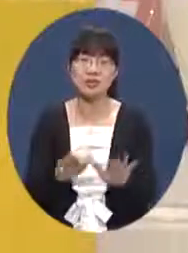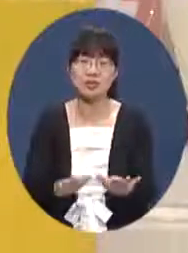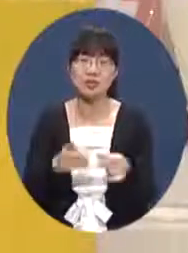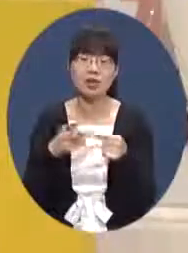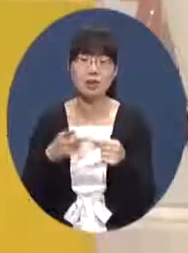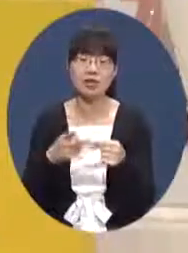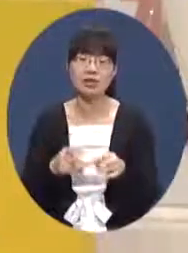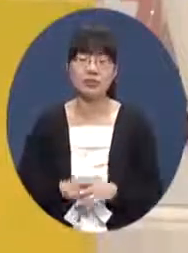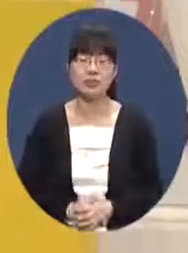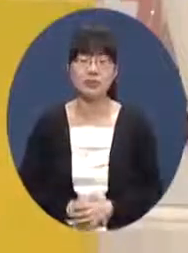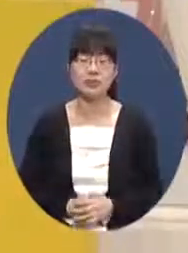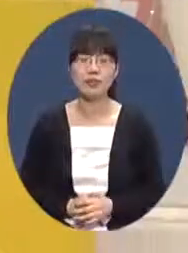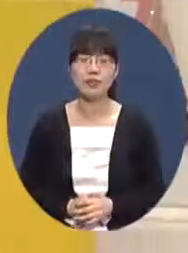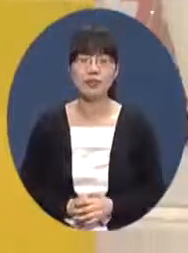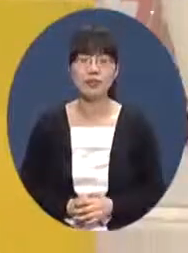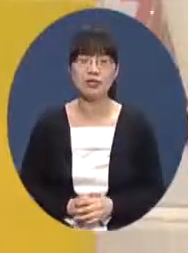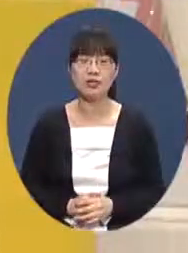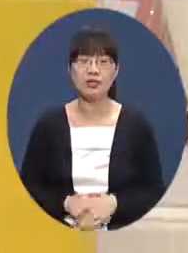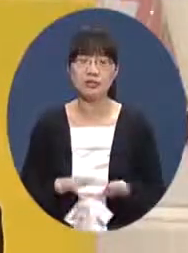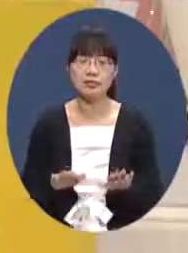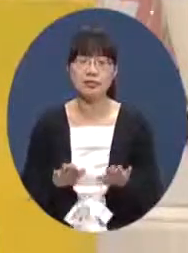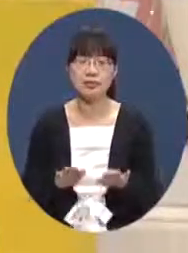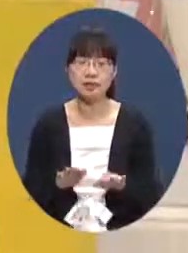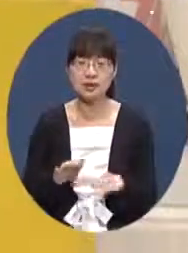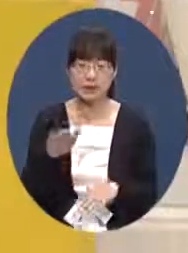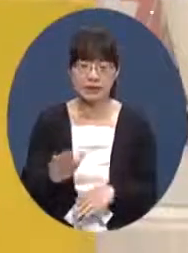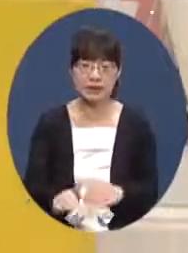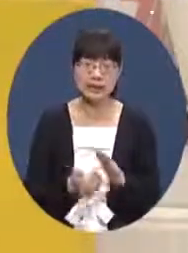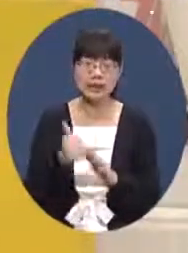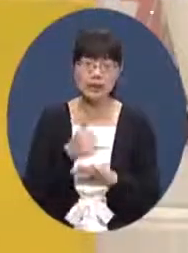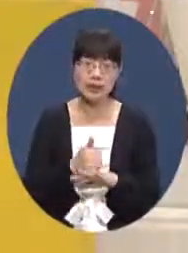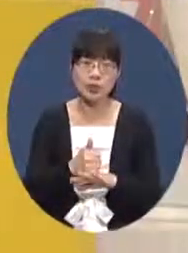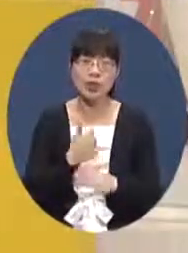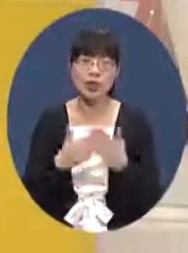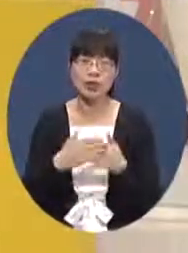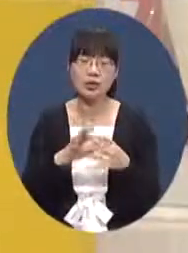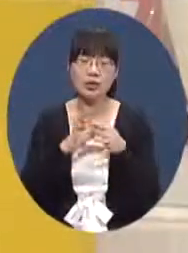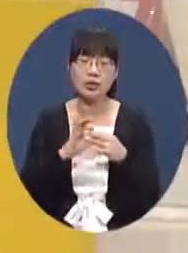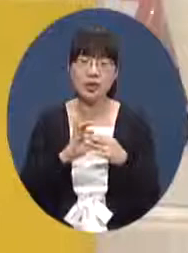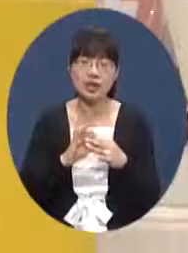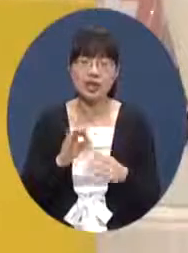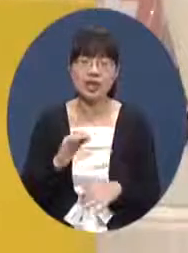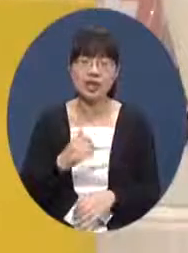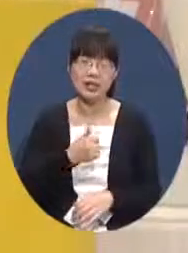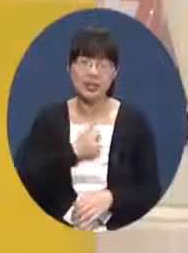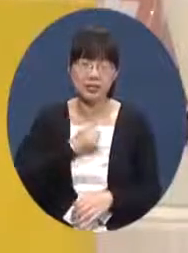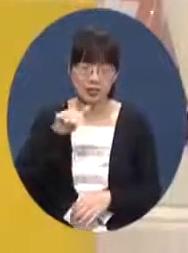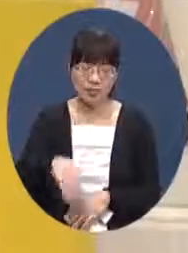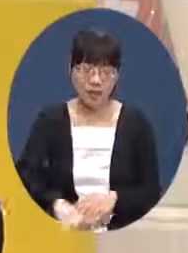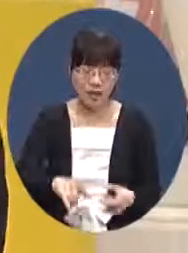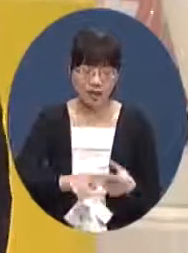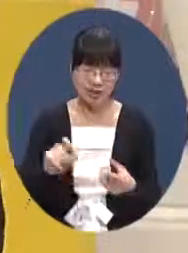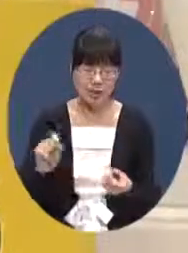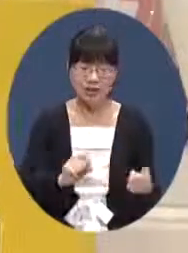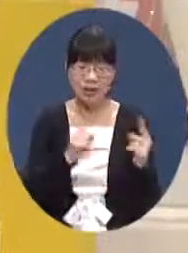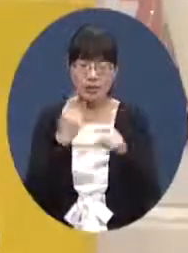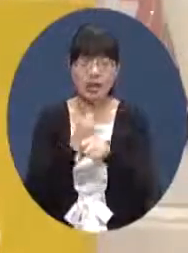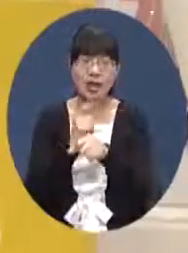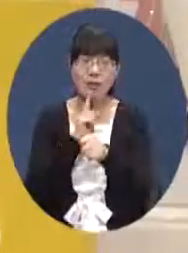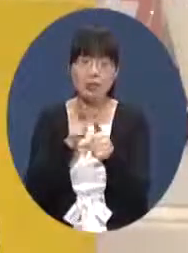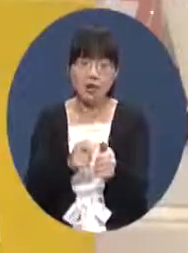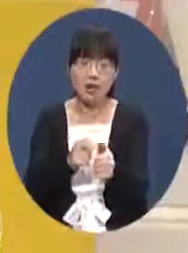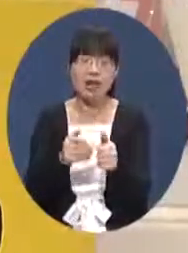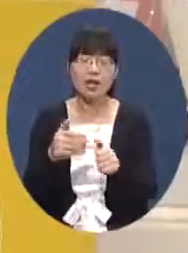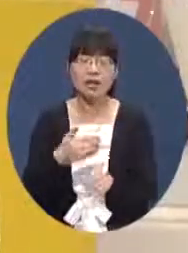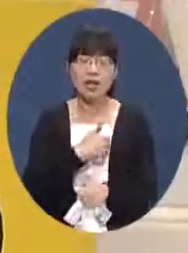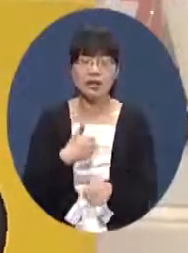두 번째로는요. 잦은 성공 경험을 통해서 낮아진 자존감을 증진시켜라. 이 말씀을 좀 드리고 싶어요. 제가 계속 반복해서